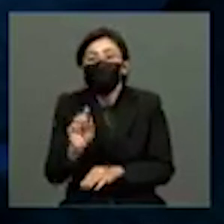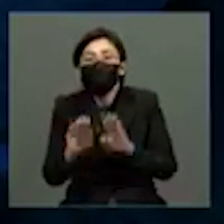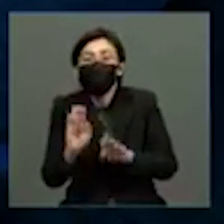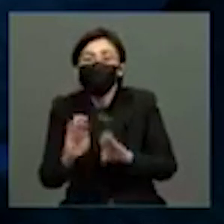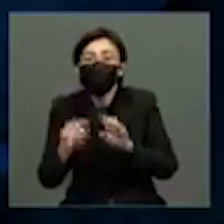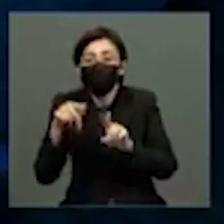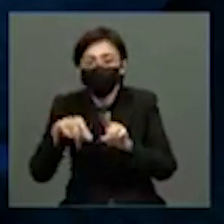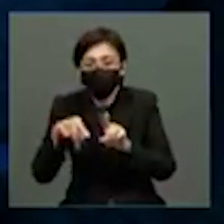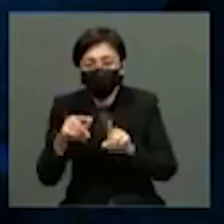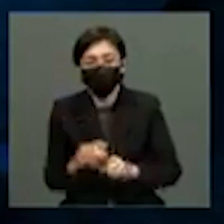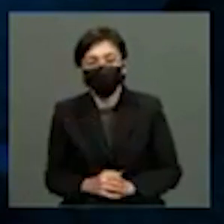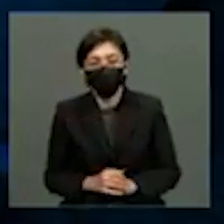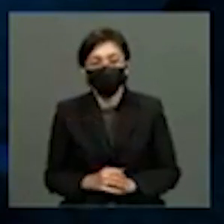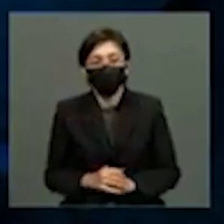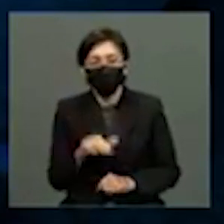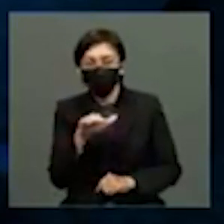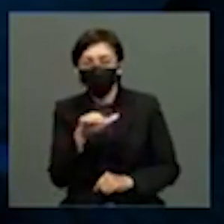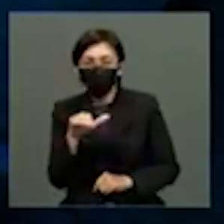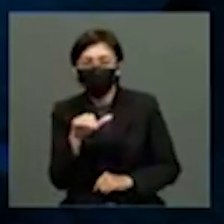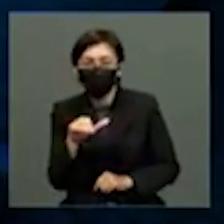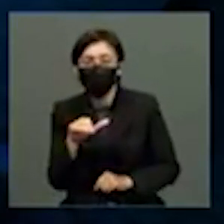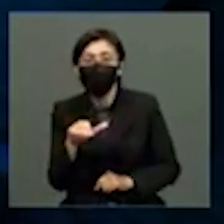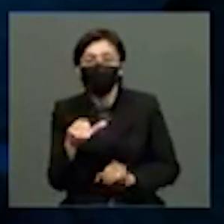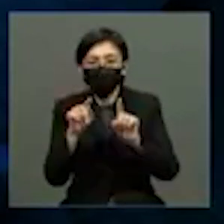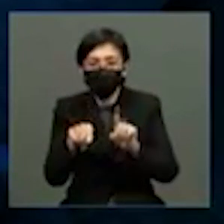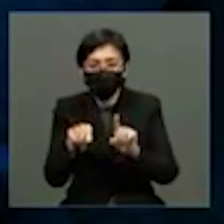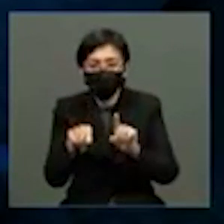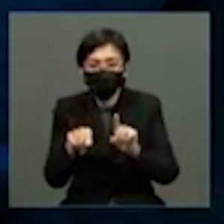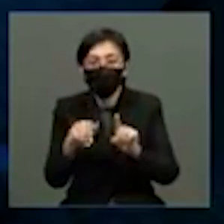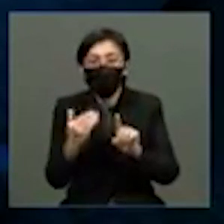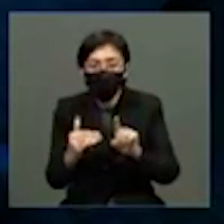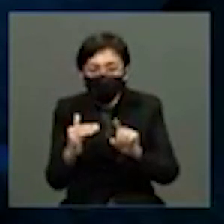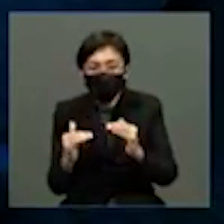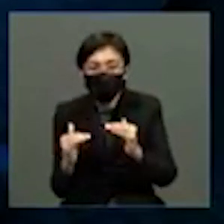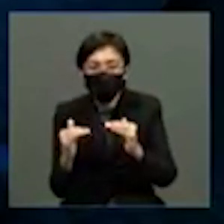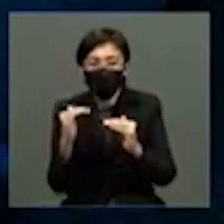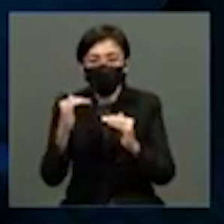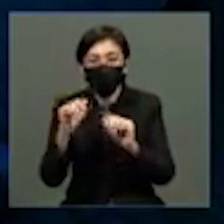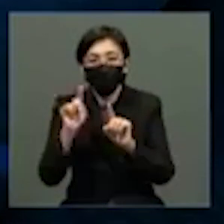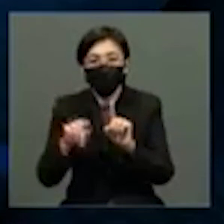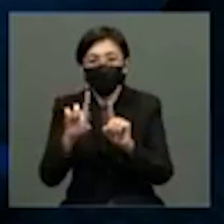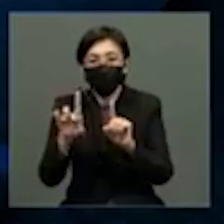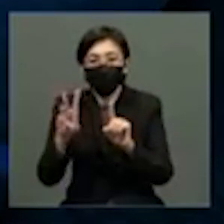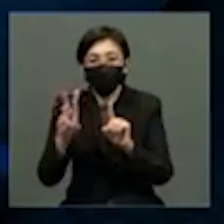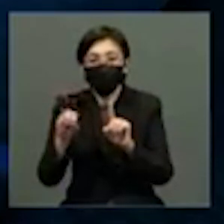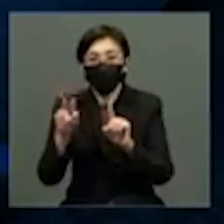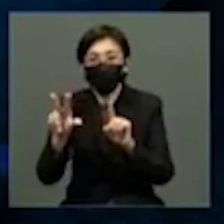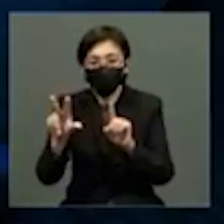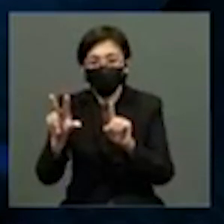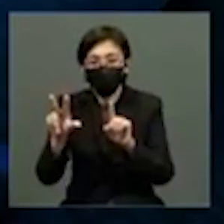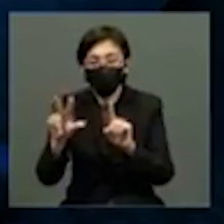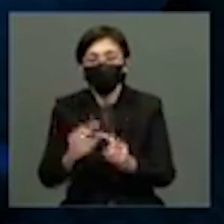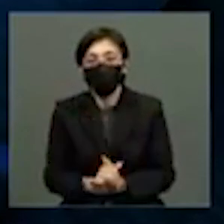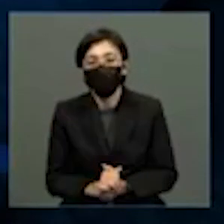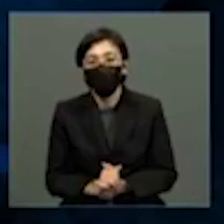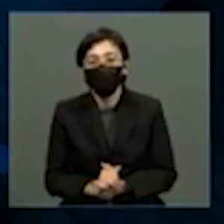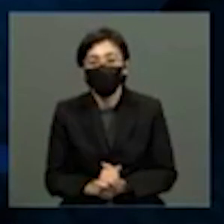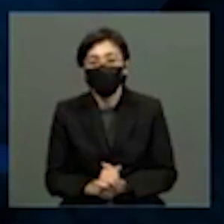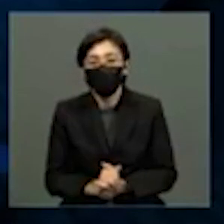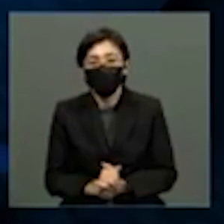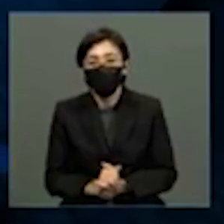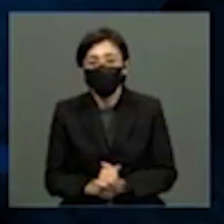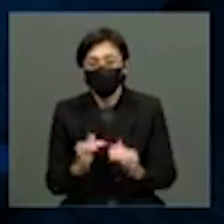ครับจะเรียกว่าทรงก็ไม่ถูกนะครับวันนี้น่าจะเป็นนิวไฮของเขาอีก 1,163 นะครับของช่วงเวลาที่ผ่าน